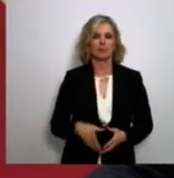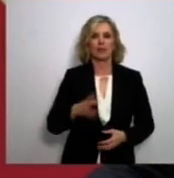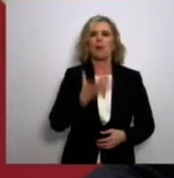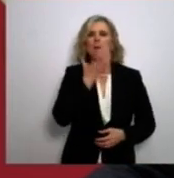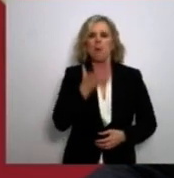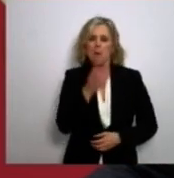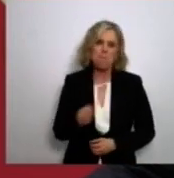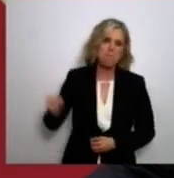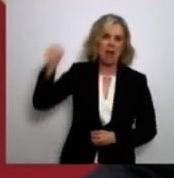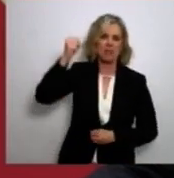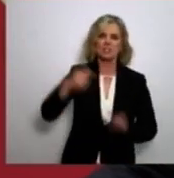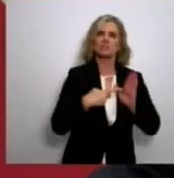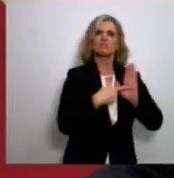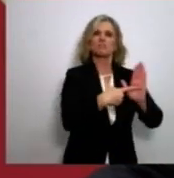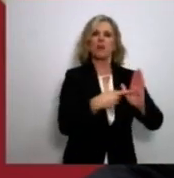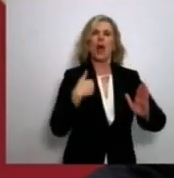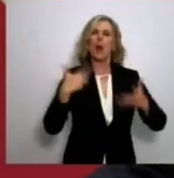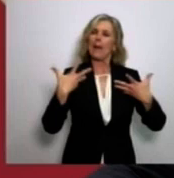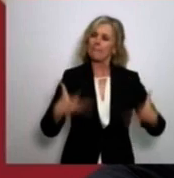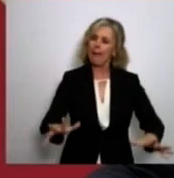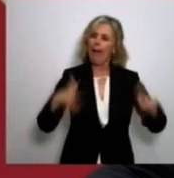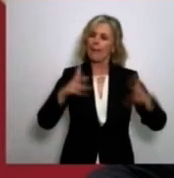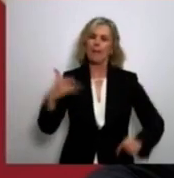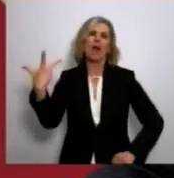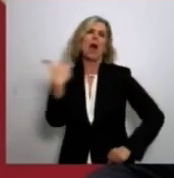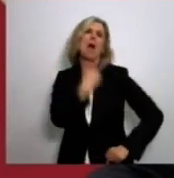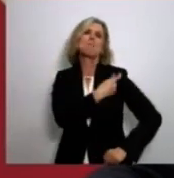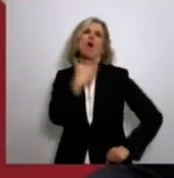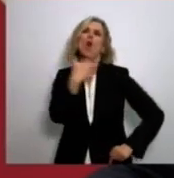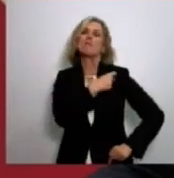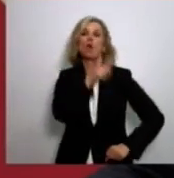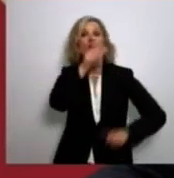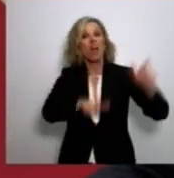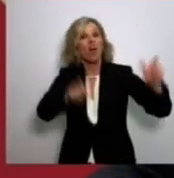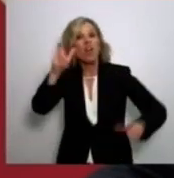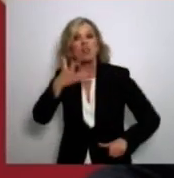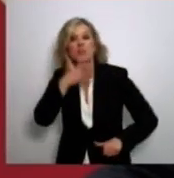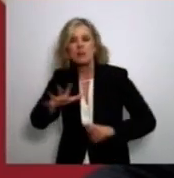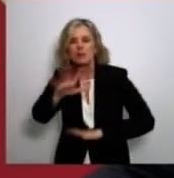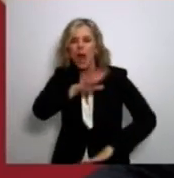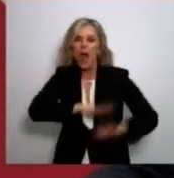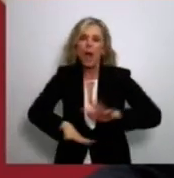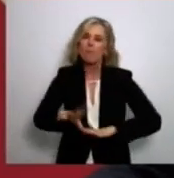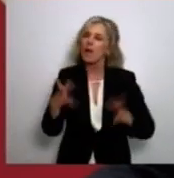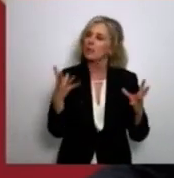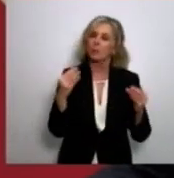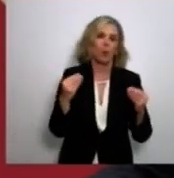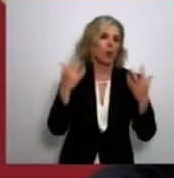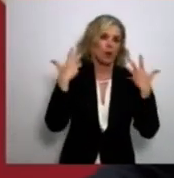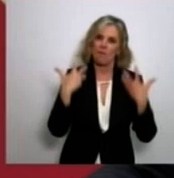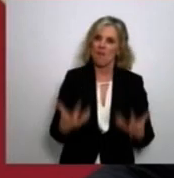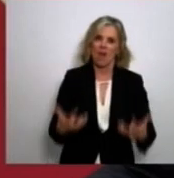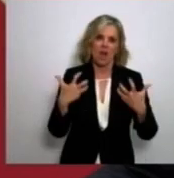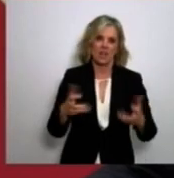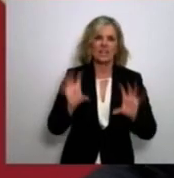φωτογραφιζόμενοι, ως δήθεν εμβολιασμένοι? Πόσο θα αντέξετε ακόμα την διαπλοκή των μέσων μαζικής ενημέρωσης, η οποία πάει